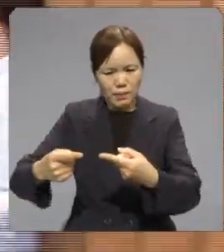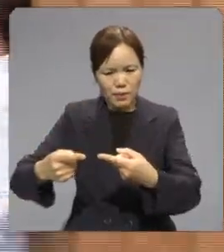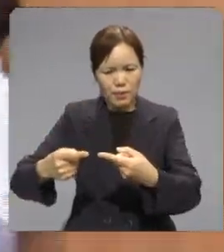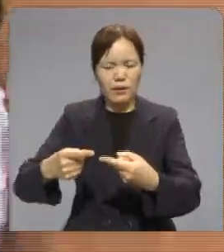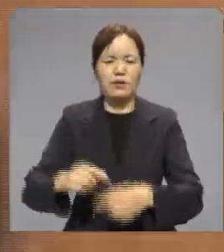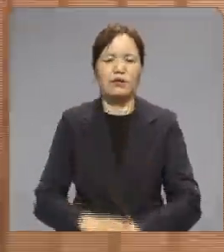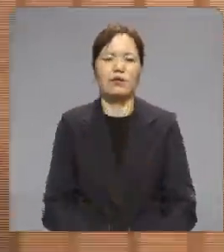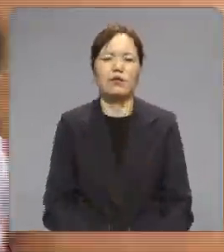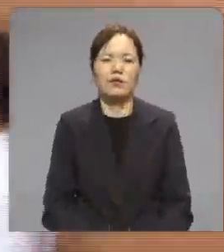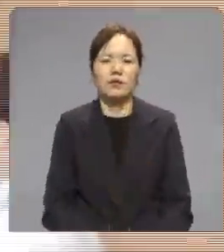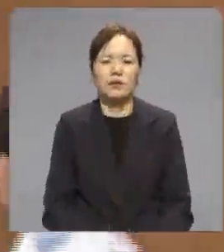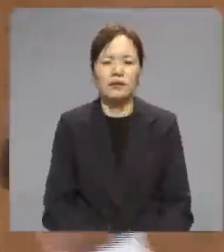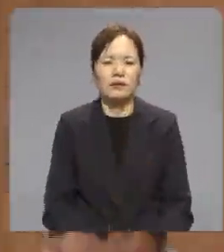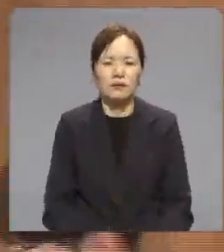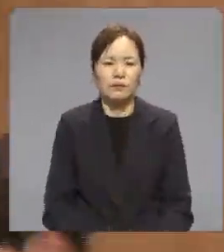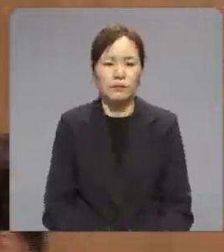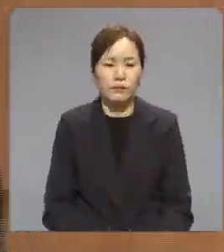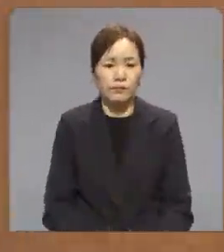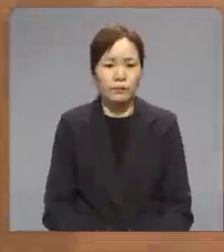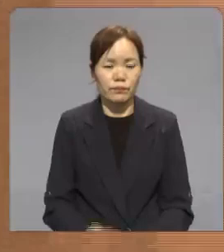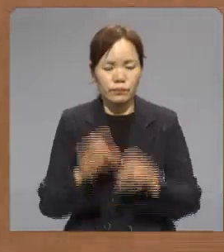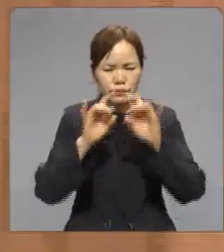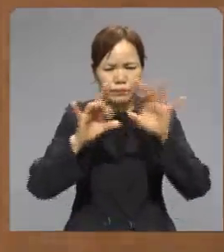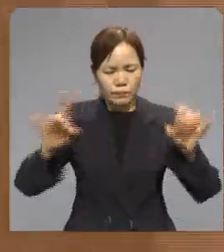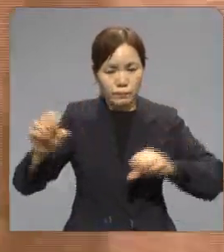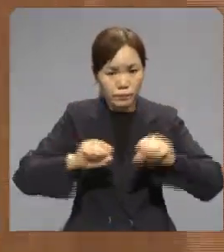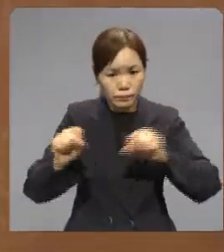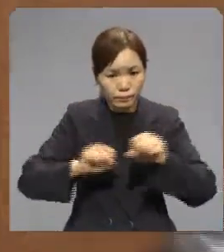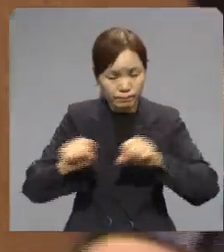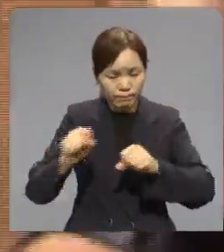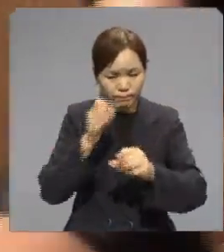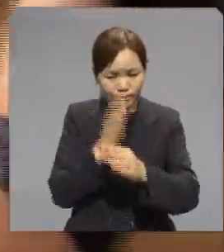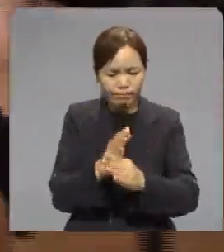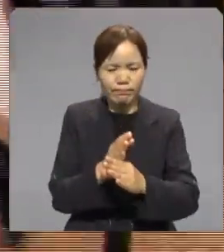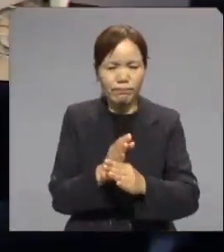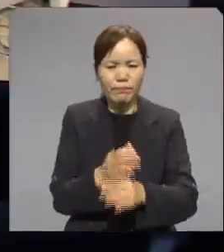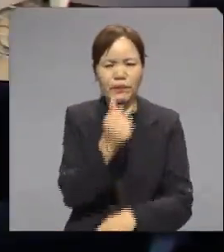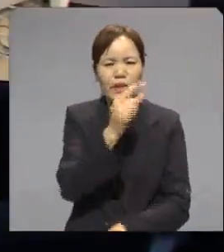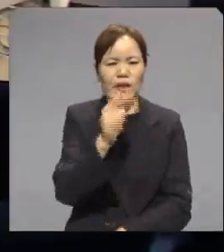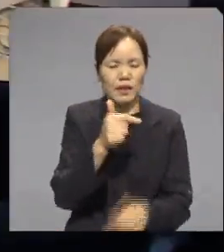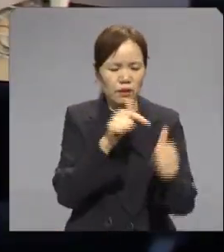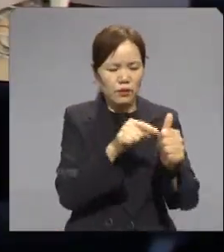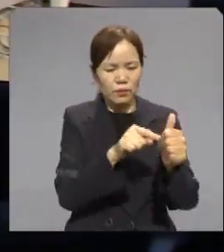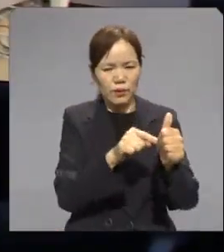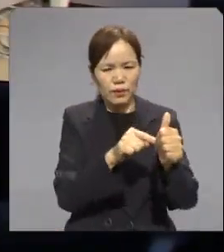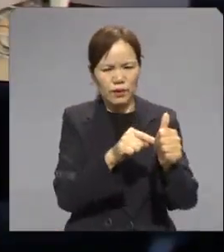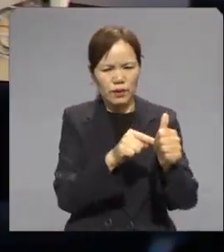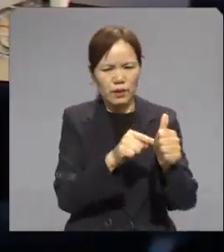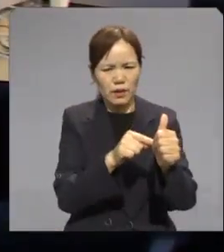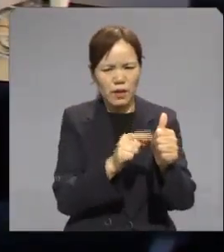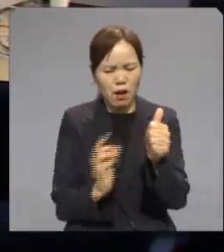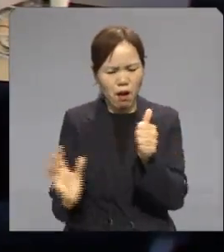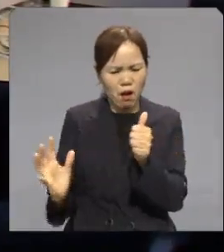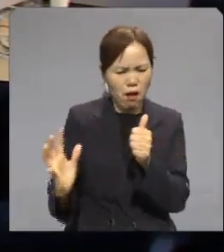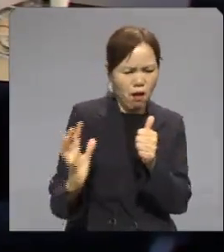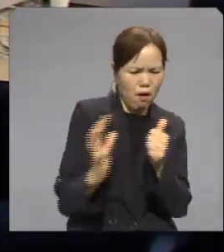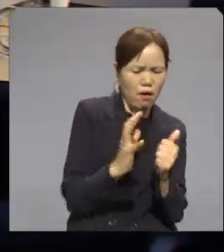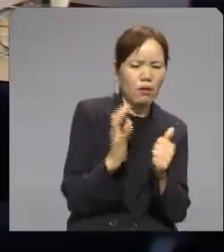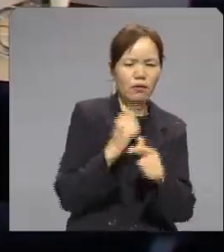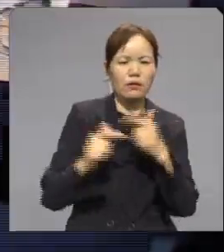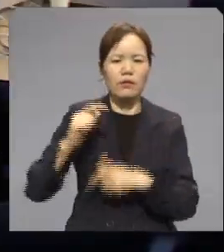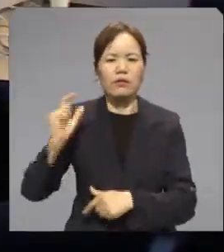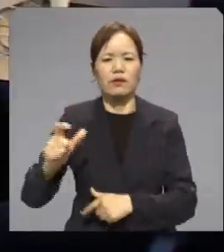찍었습니다 각자 득표 전략에 따른 발빠른 행보에 나선 가운데 한동훈 후보를 개한 포위 작전은 더